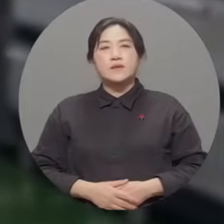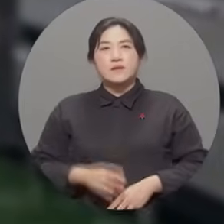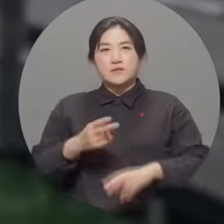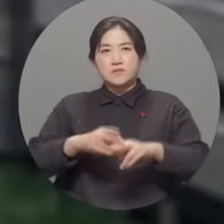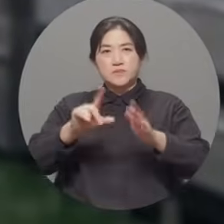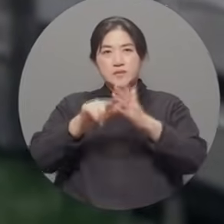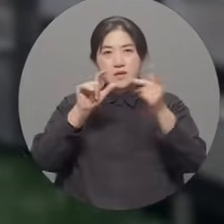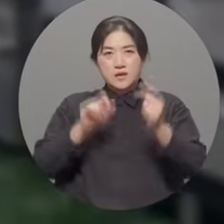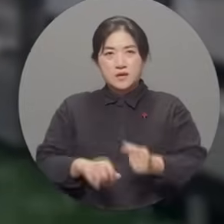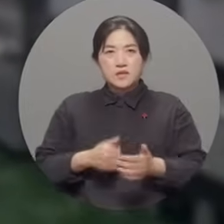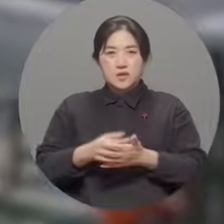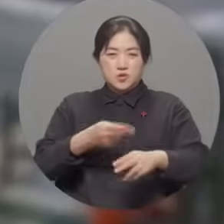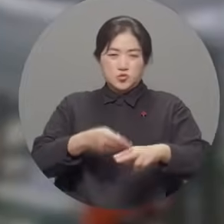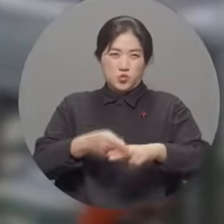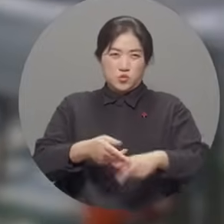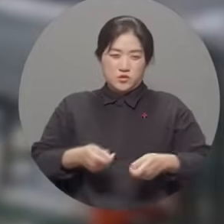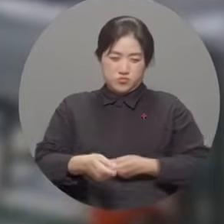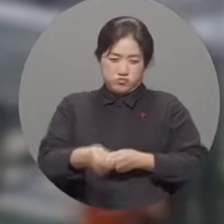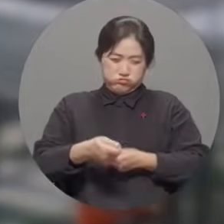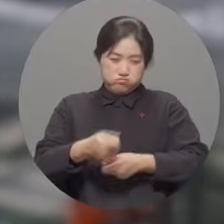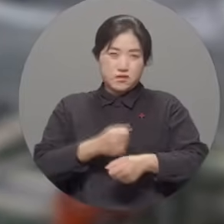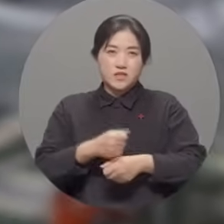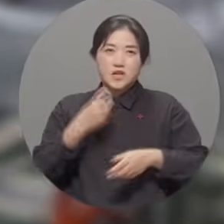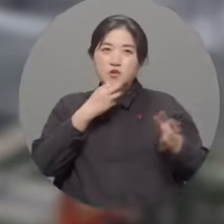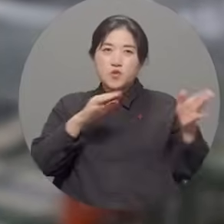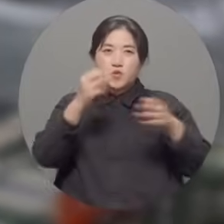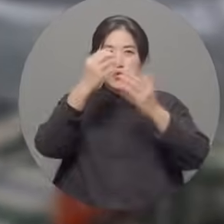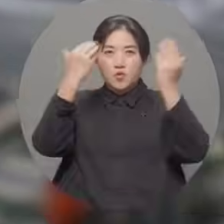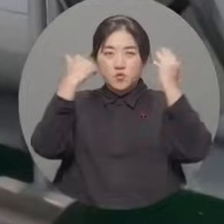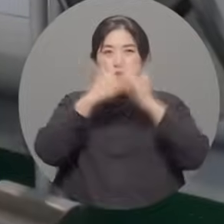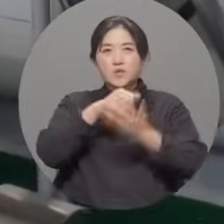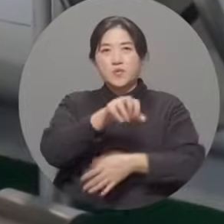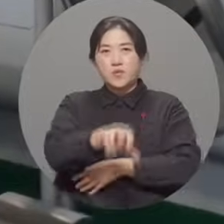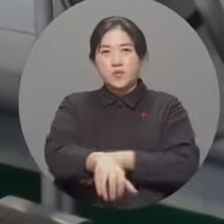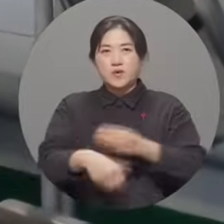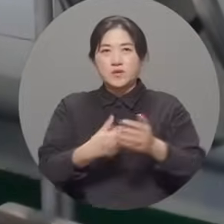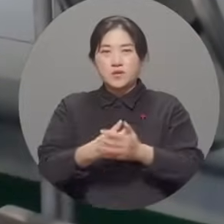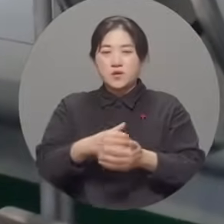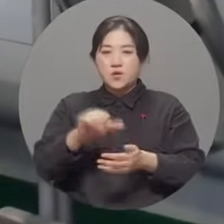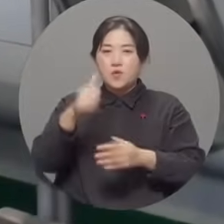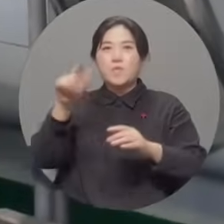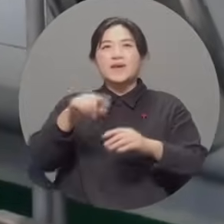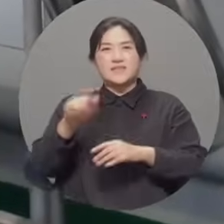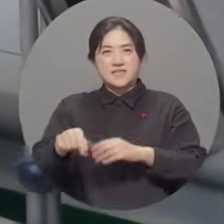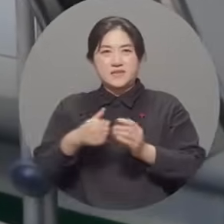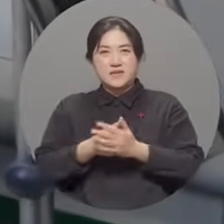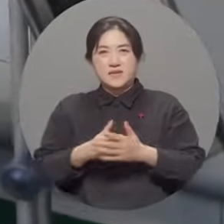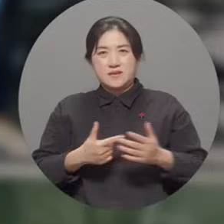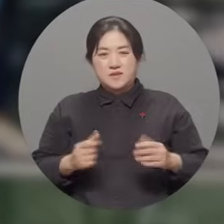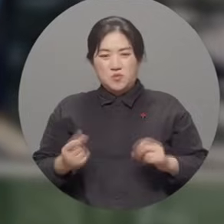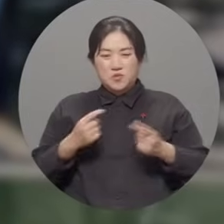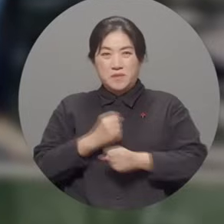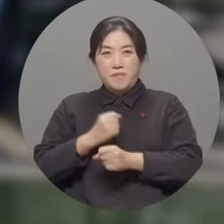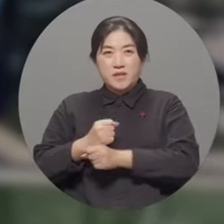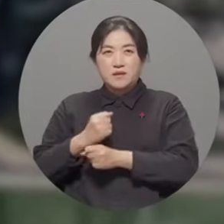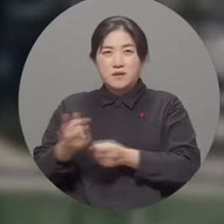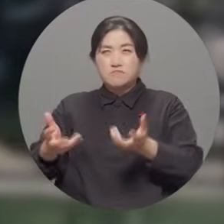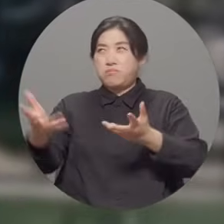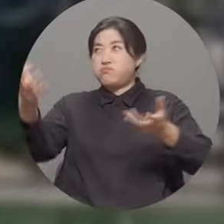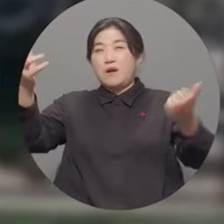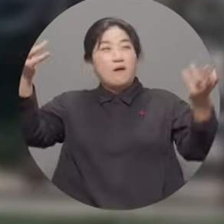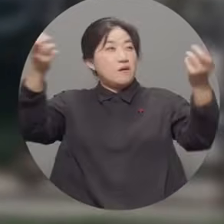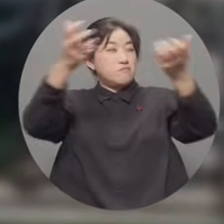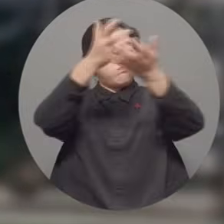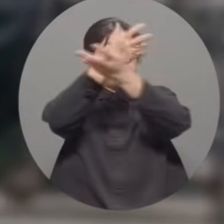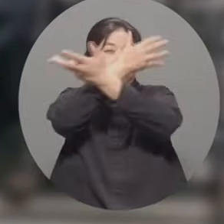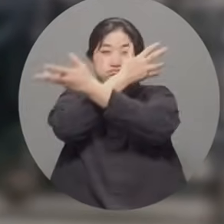점심시간을 앞두고 조리가 한창인 경기도의 한 고등학교의 급식실. 500인분의 음식을 한꺼번에 만들면서 생긴 연기가